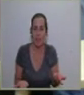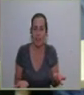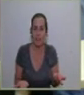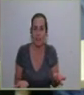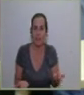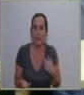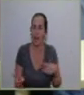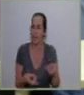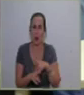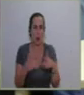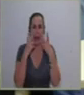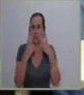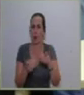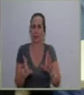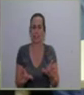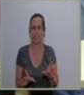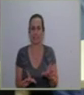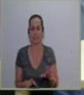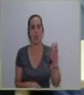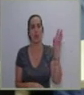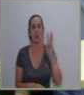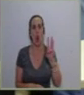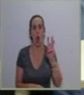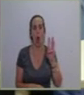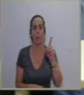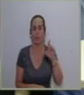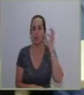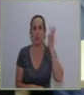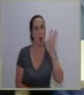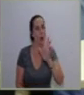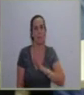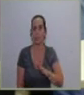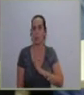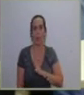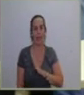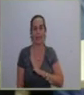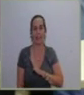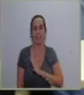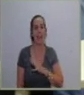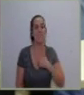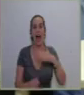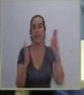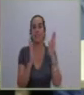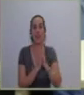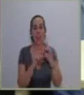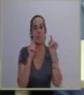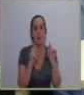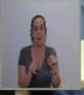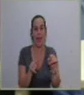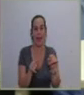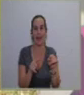נועל. לא, לא יכולה לראות את זה. שלומית, את אישה מאוד מסוכנת. ואני מבקש ממך... לעצמך